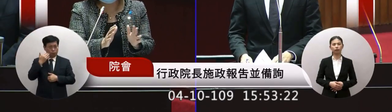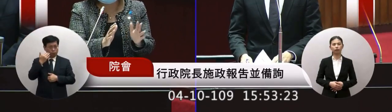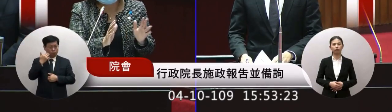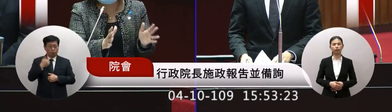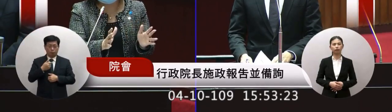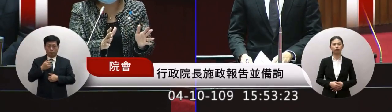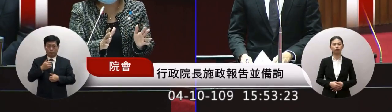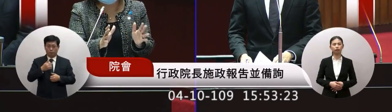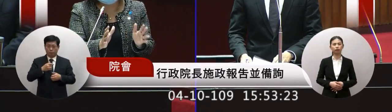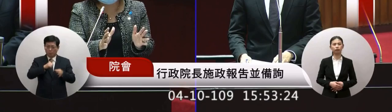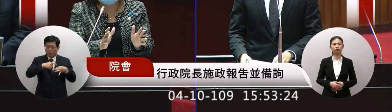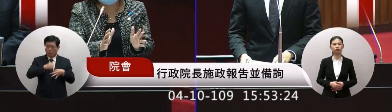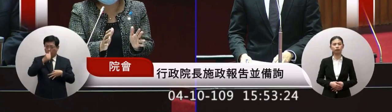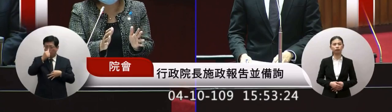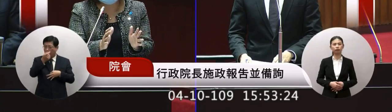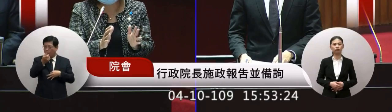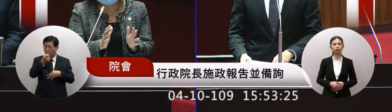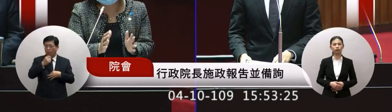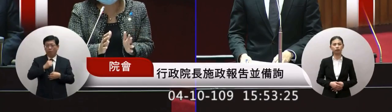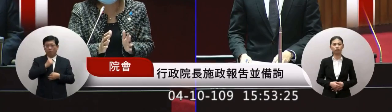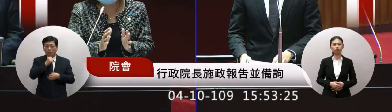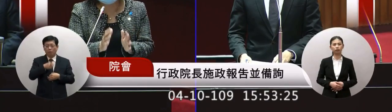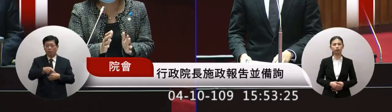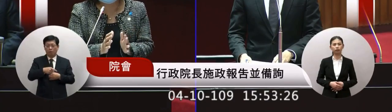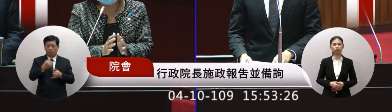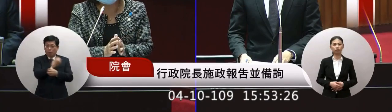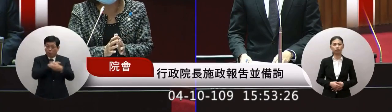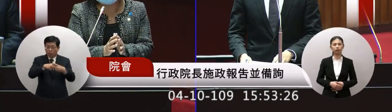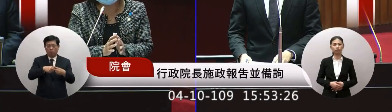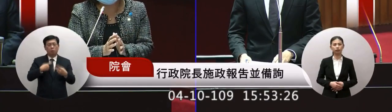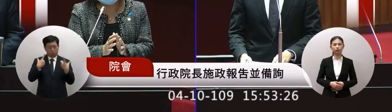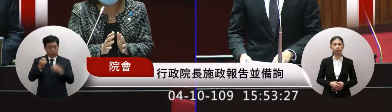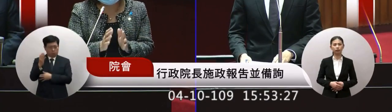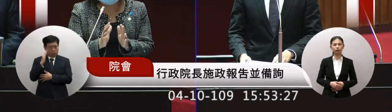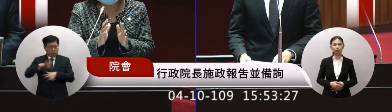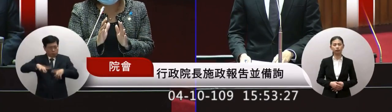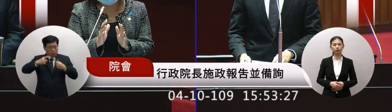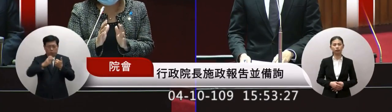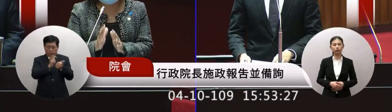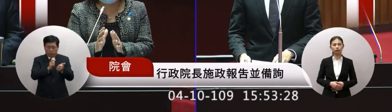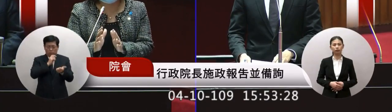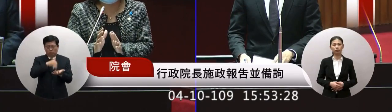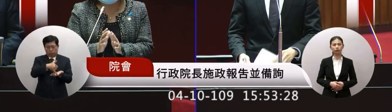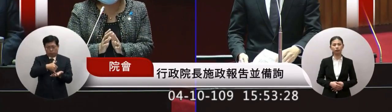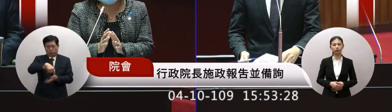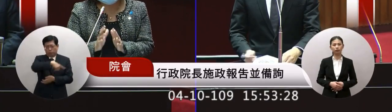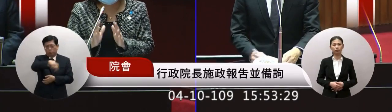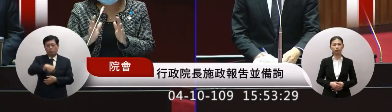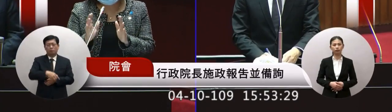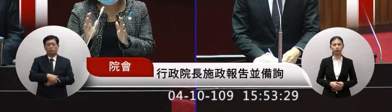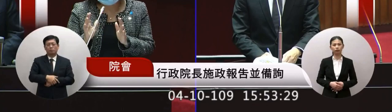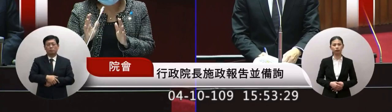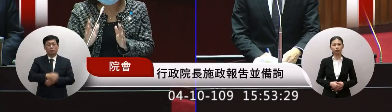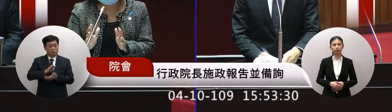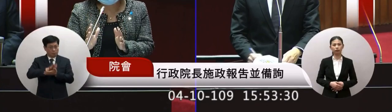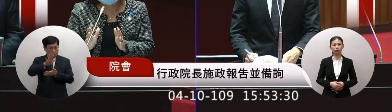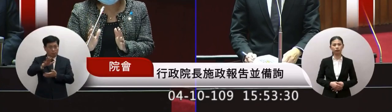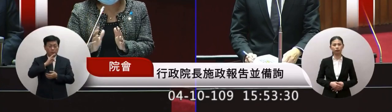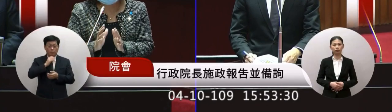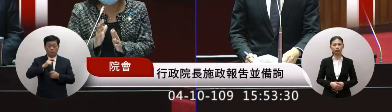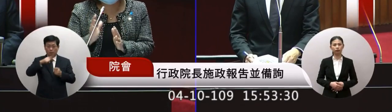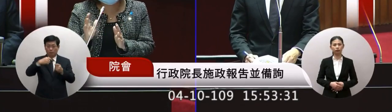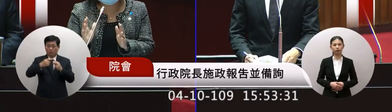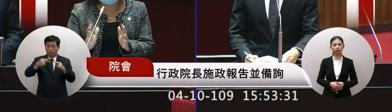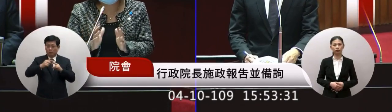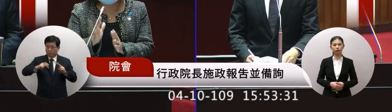收入较低即个劳工吼，我相信咱的政府是弱势优先啦吼，所以阮伫未来即个年改，因为